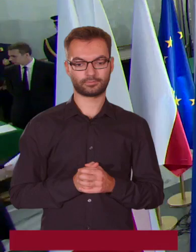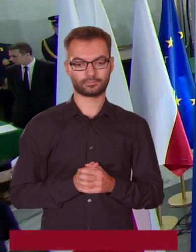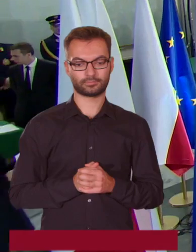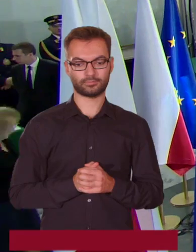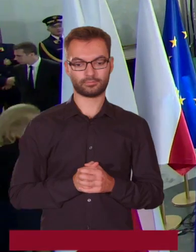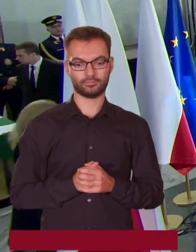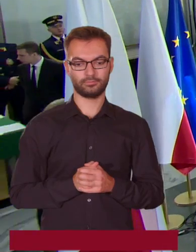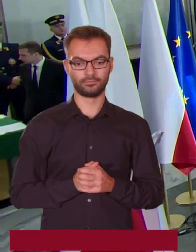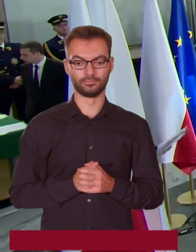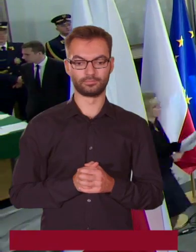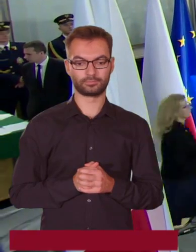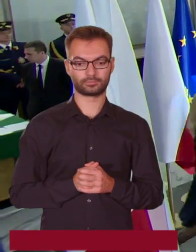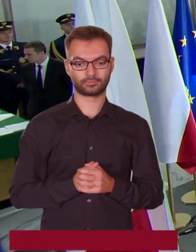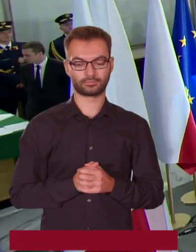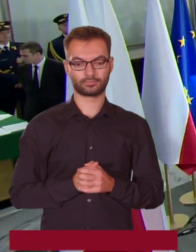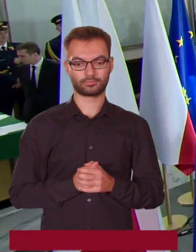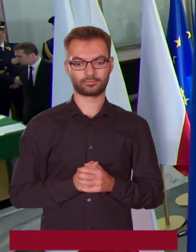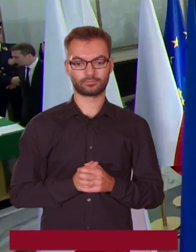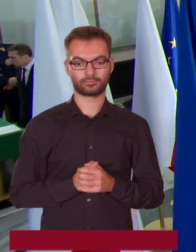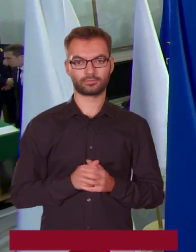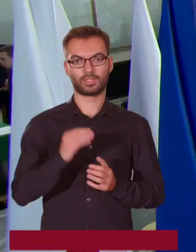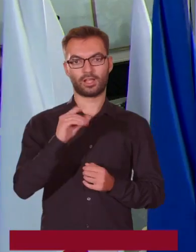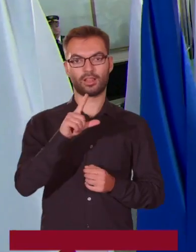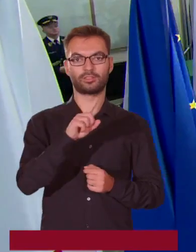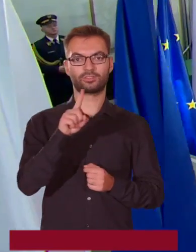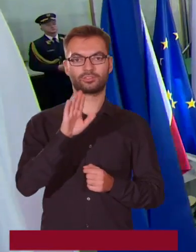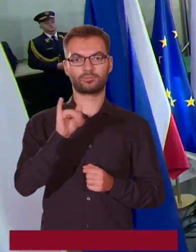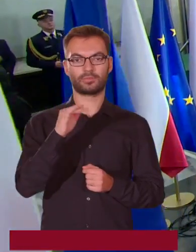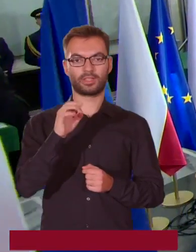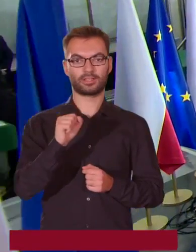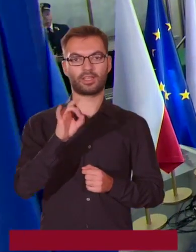Poproszę panią Elżbietę Kazimierę Gellert.